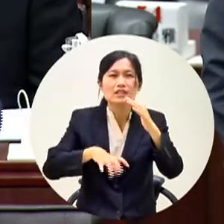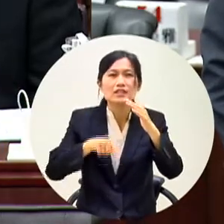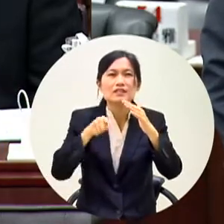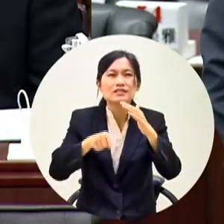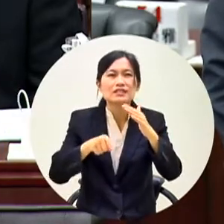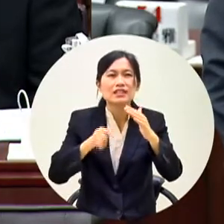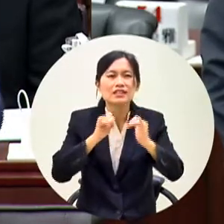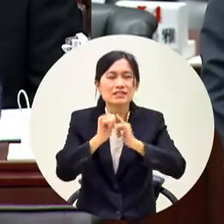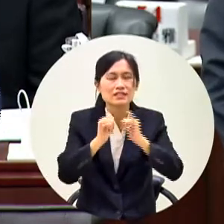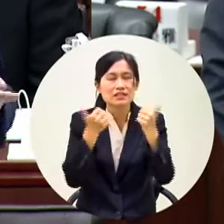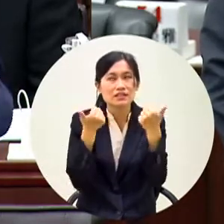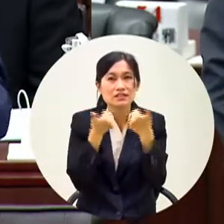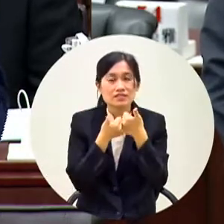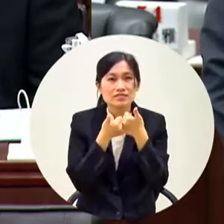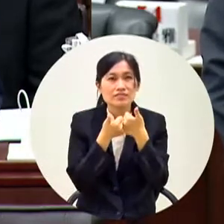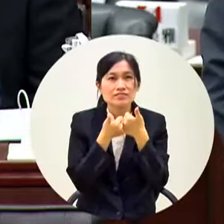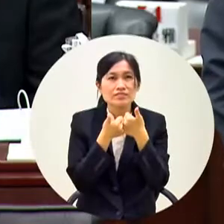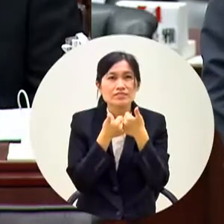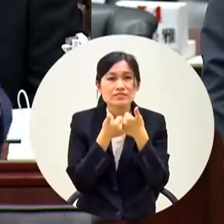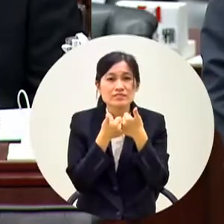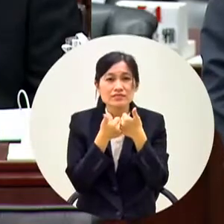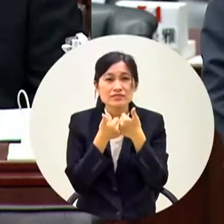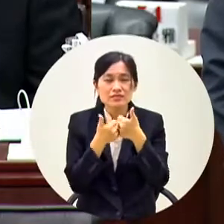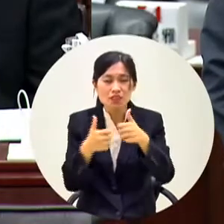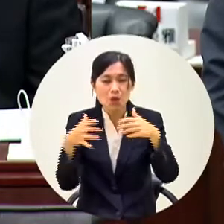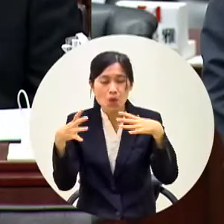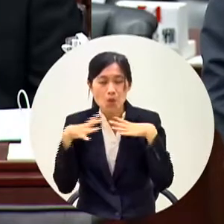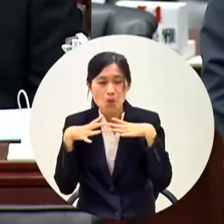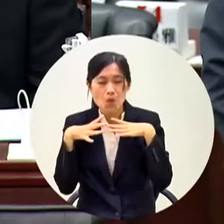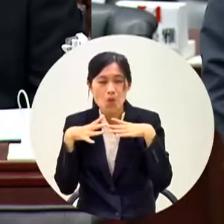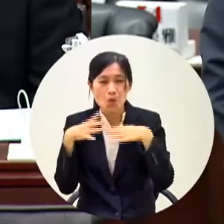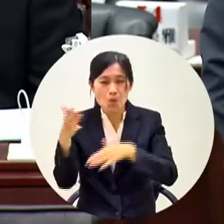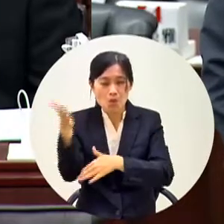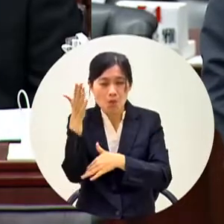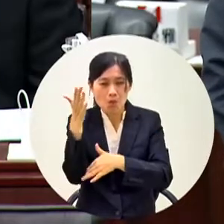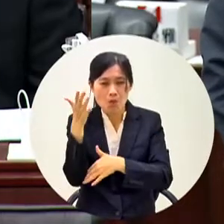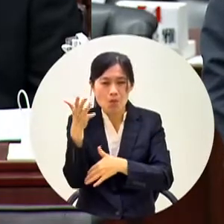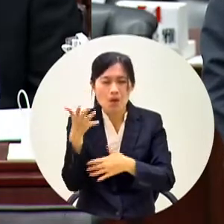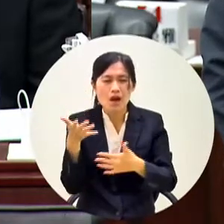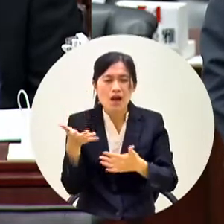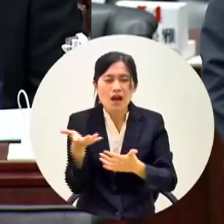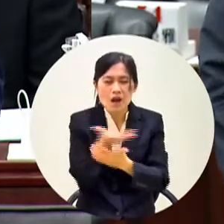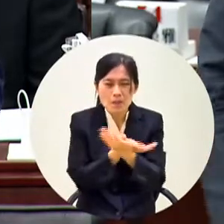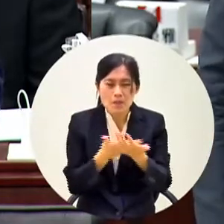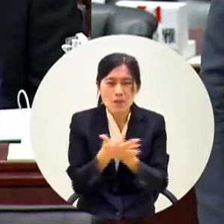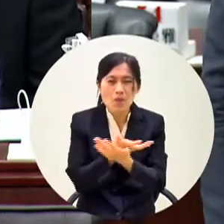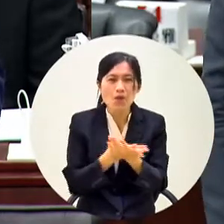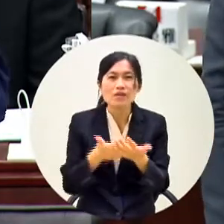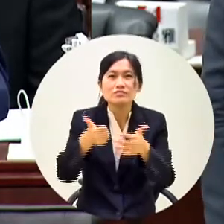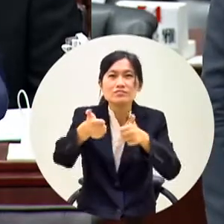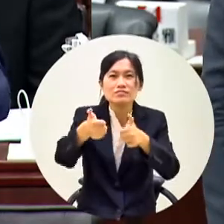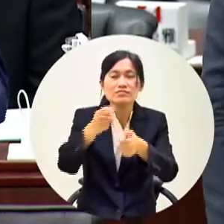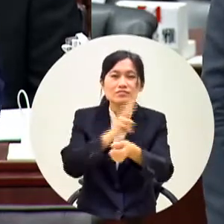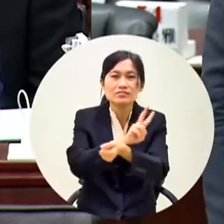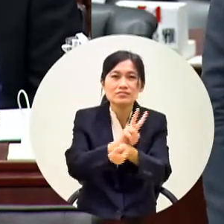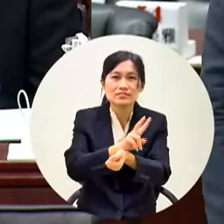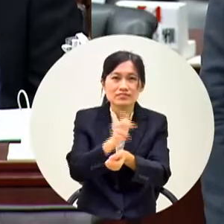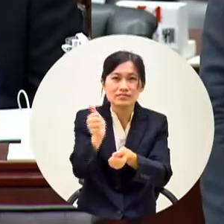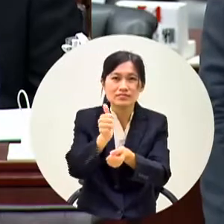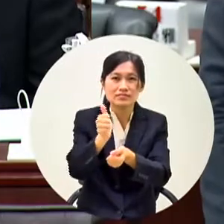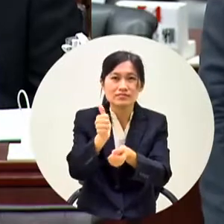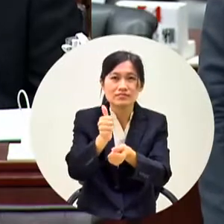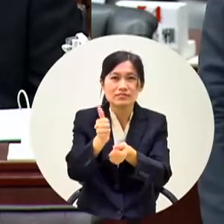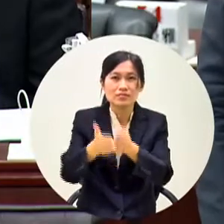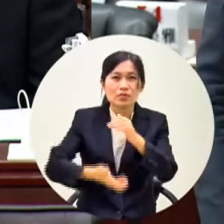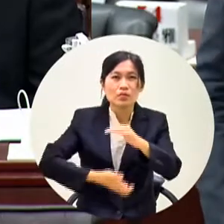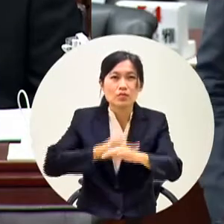会还有官方的这个管道需要做一些整合，也非常谢谢。这个林议员大力的这个投入，